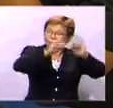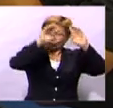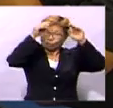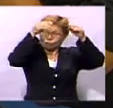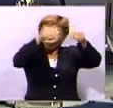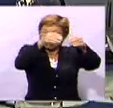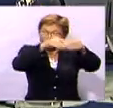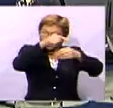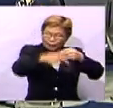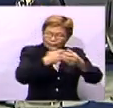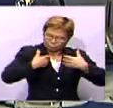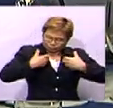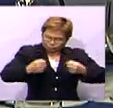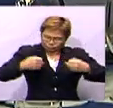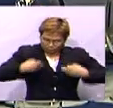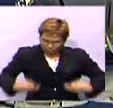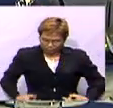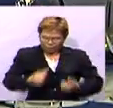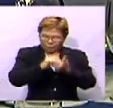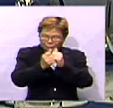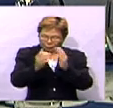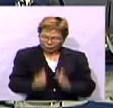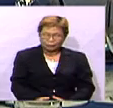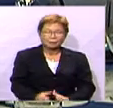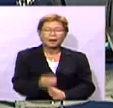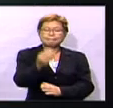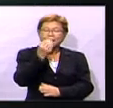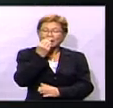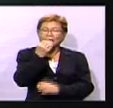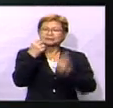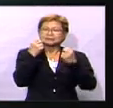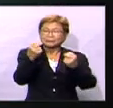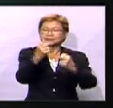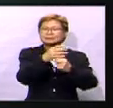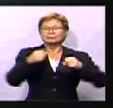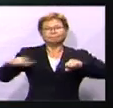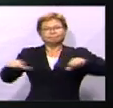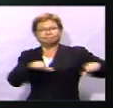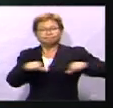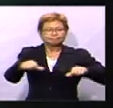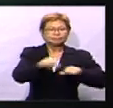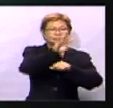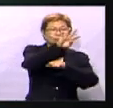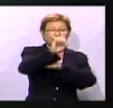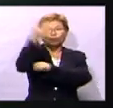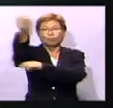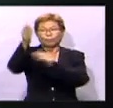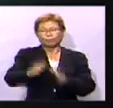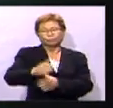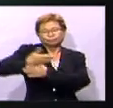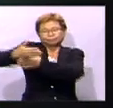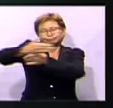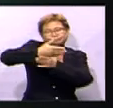adalah aspekes falet nutrisi dan kecergasan seramai 40 penceramah berkongsi